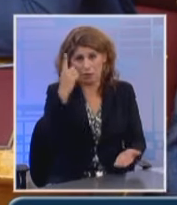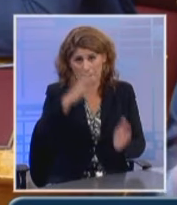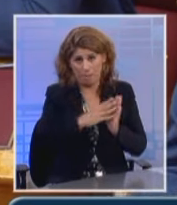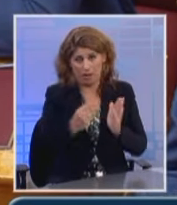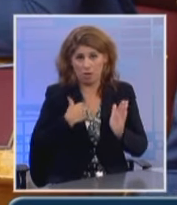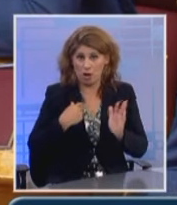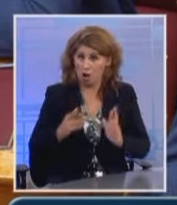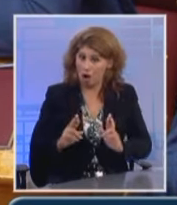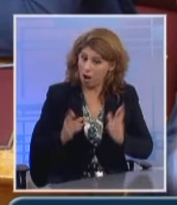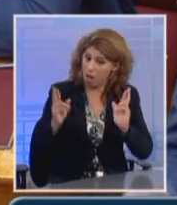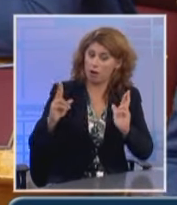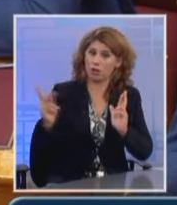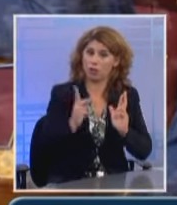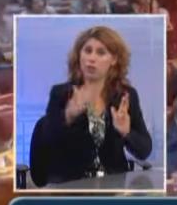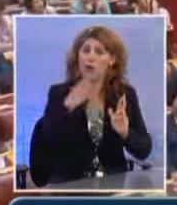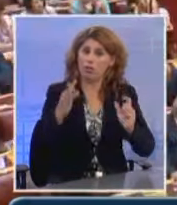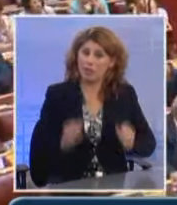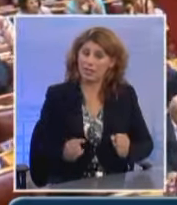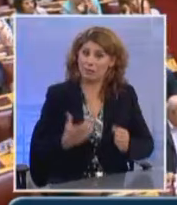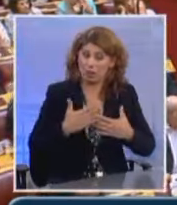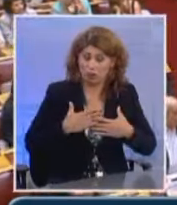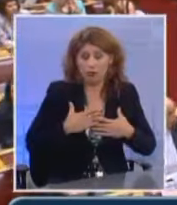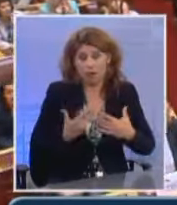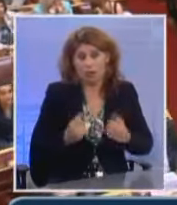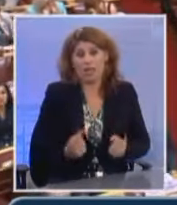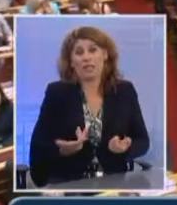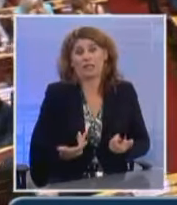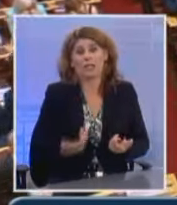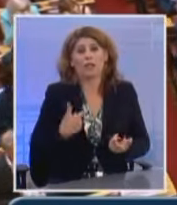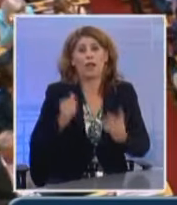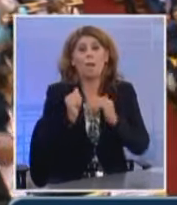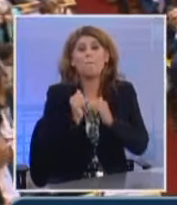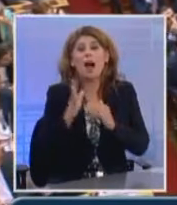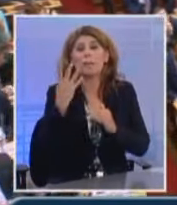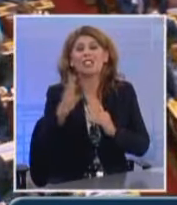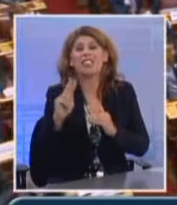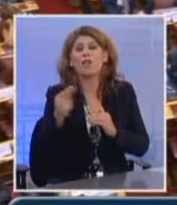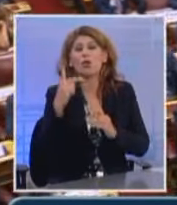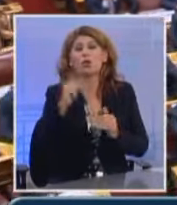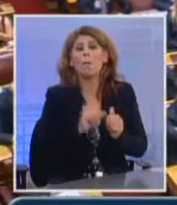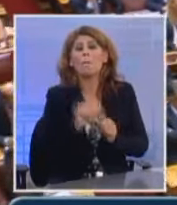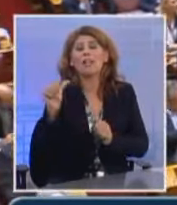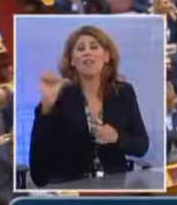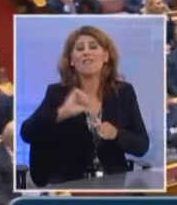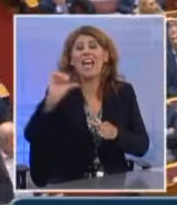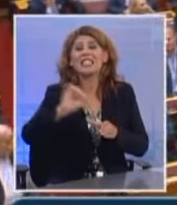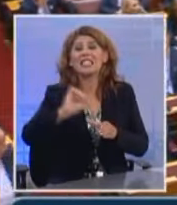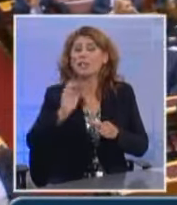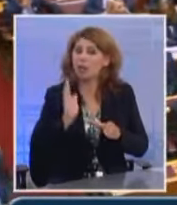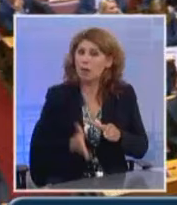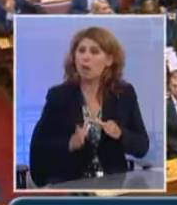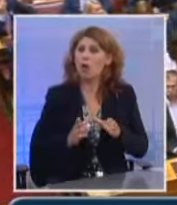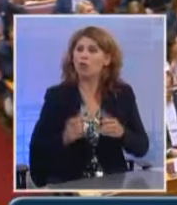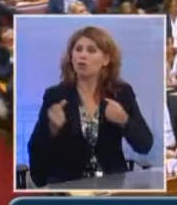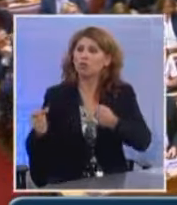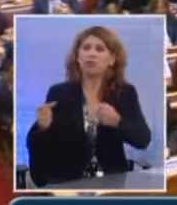είμαι ενεργός στην κοινωνία λόγω της θεσμικής μου θέσης, θέλω πάνω από 400 ευρώ το μήνα βενζίνα για να μπορώ να είμαι